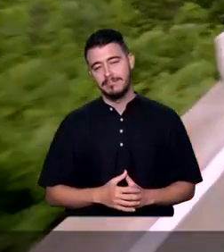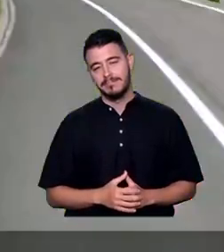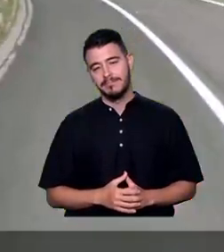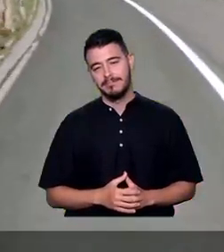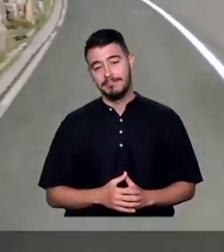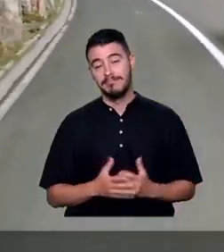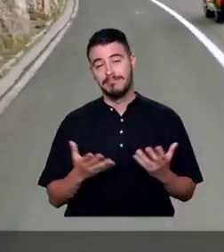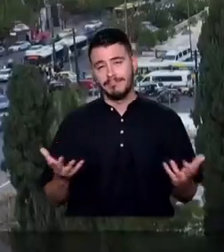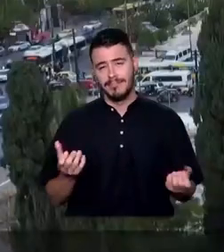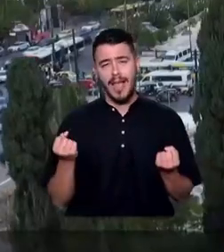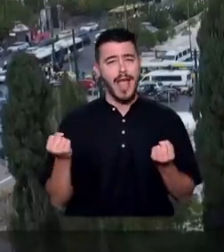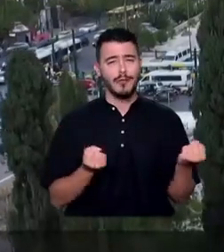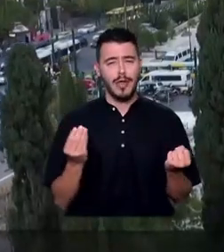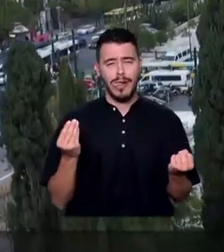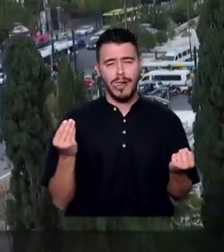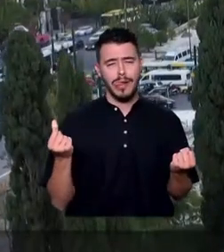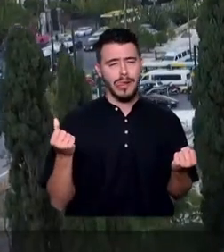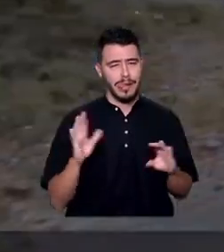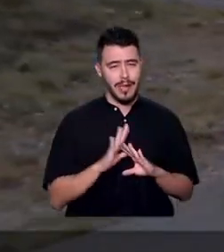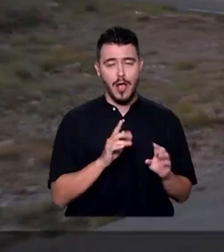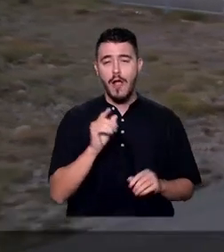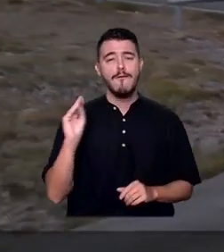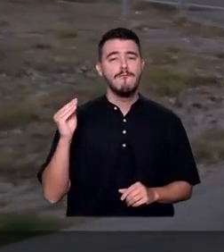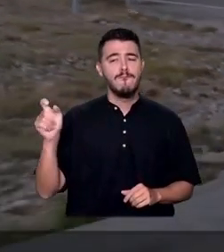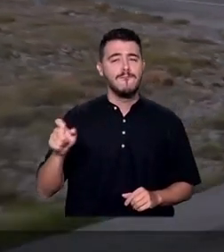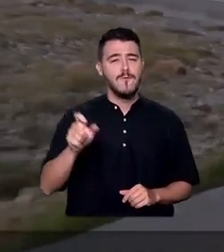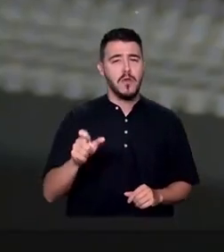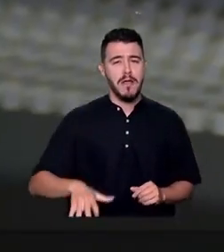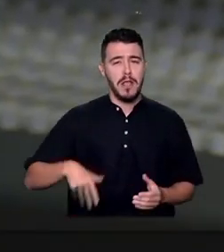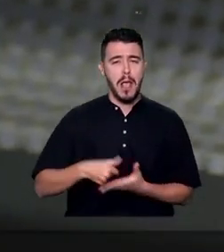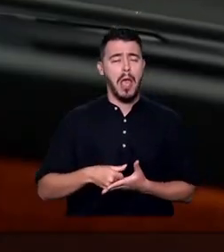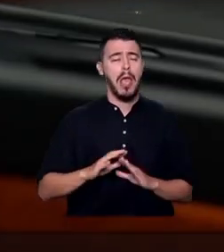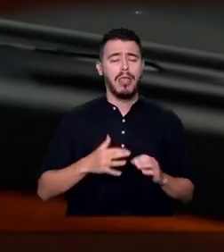Είναι αυτό που δεν το πληρώνεις. Και αν είσαι βουλευτής, τότε μιλάμε για αυτά τα αυτοκίνητα.